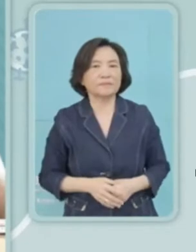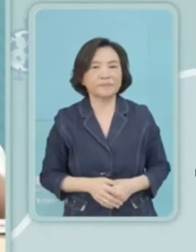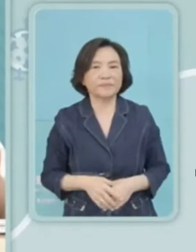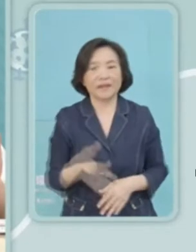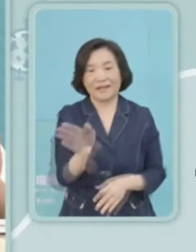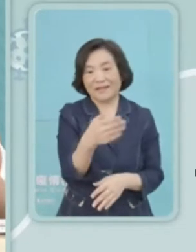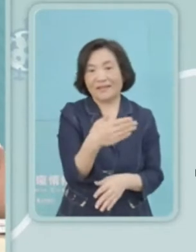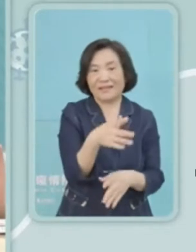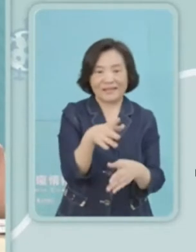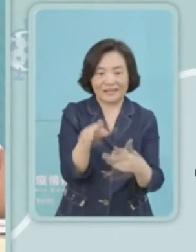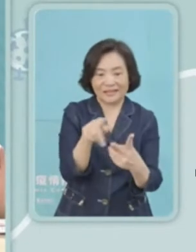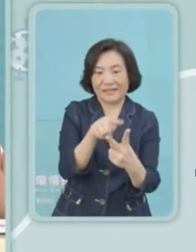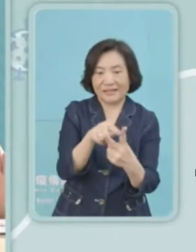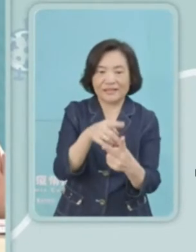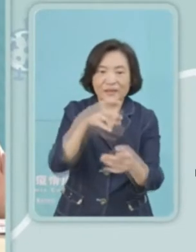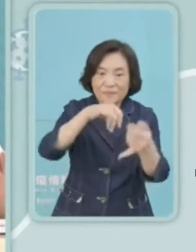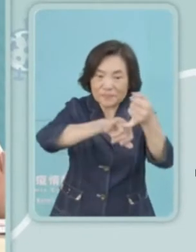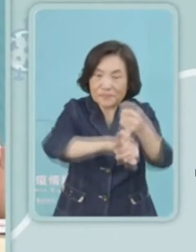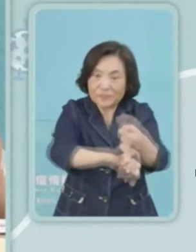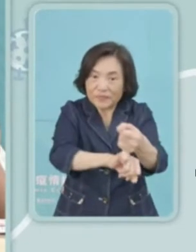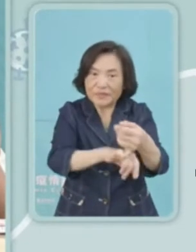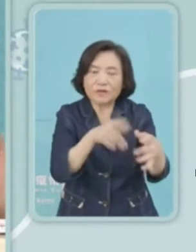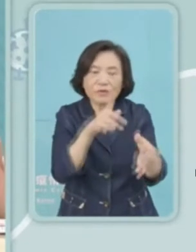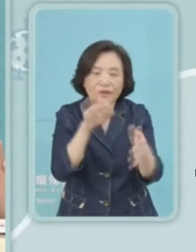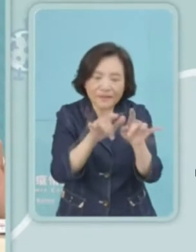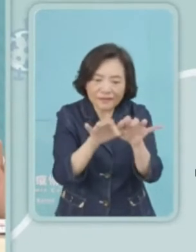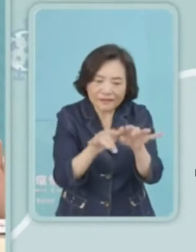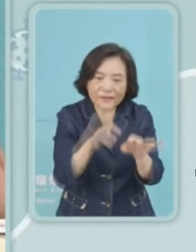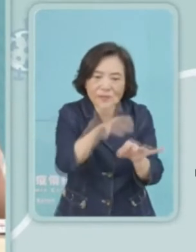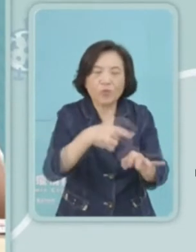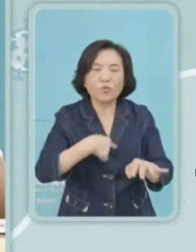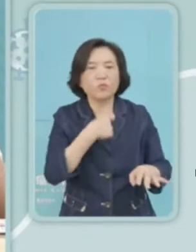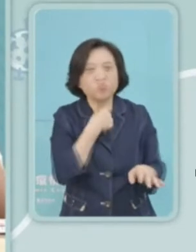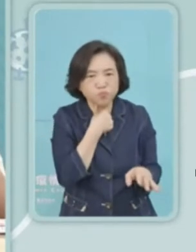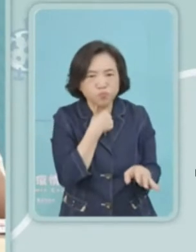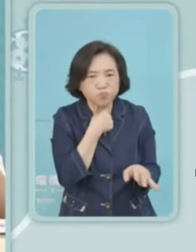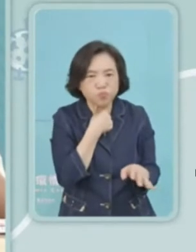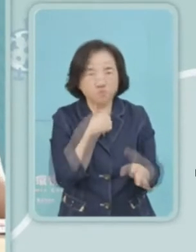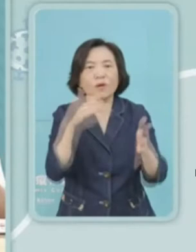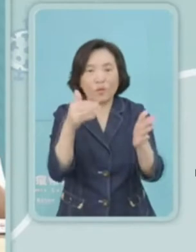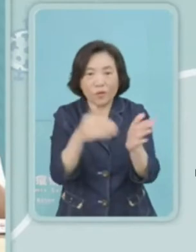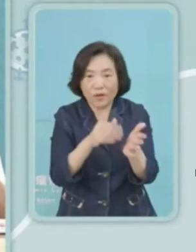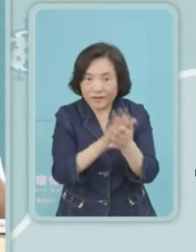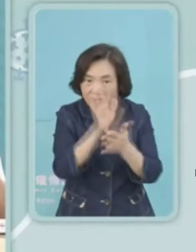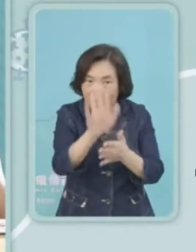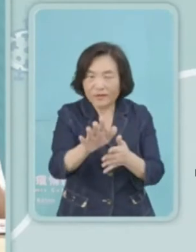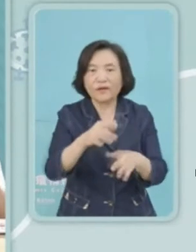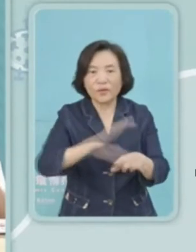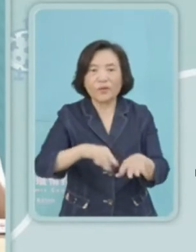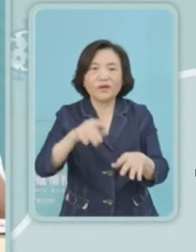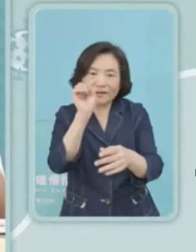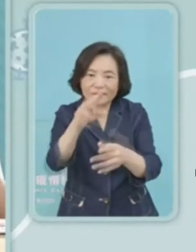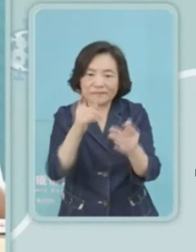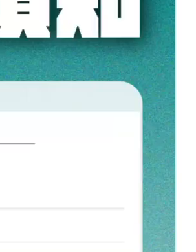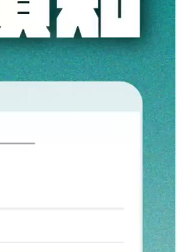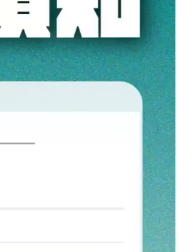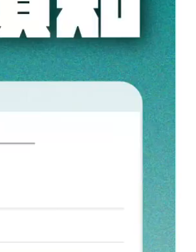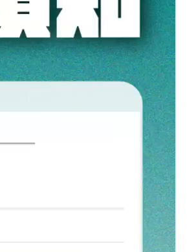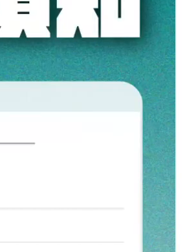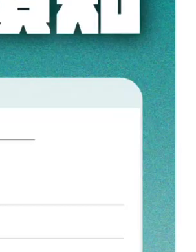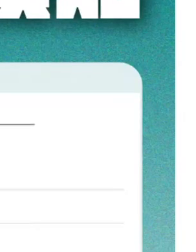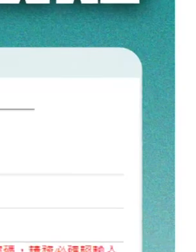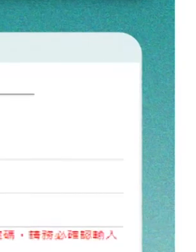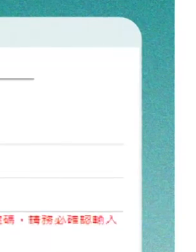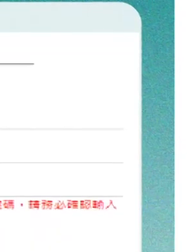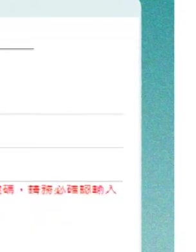就会到了轮到你的时候，他就会通知你了。这是我今天简单先跟大家提到登